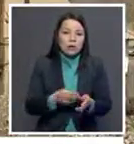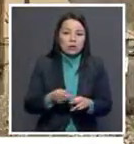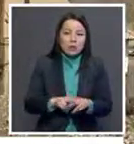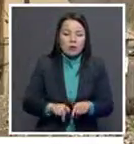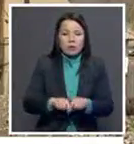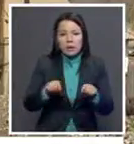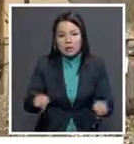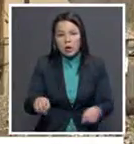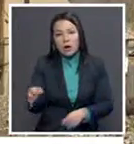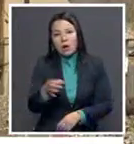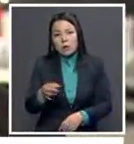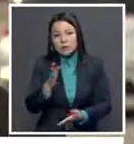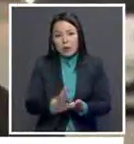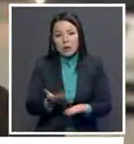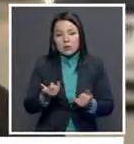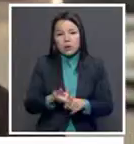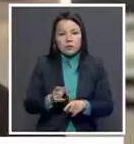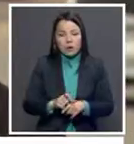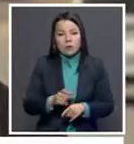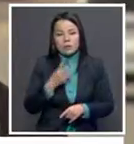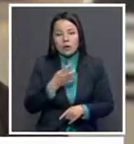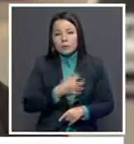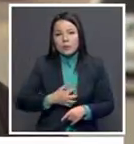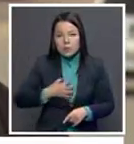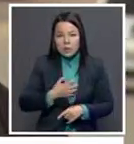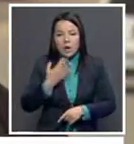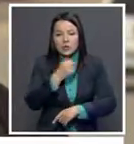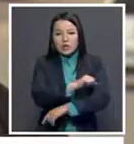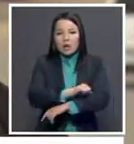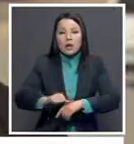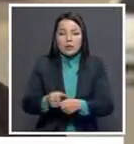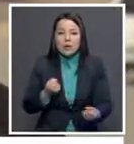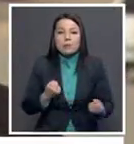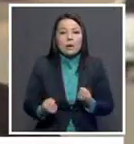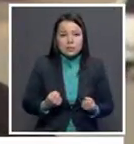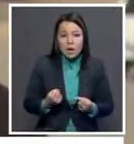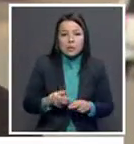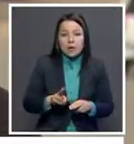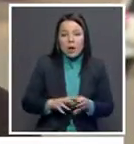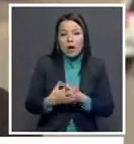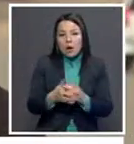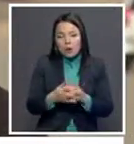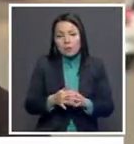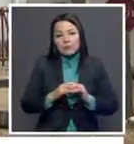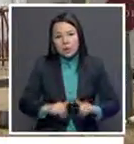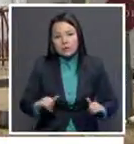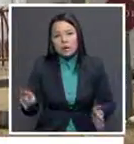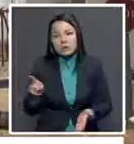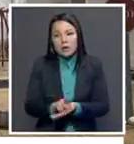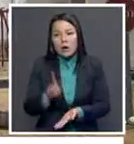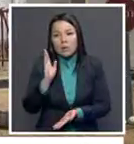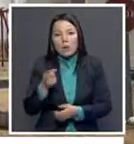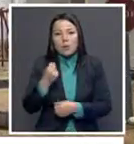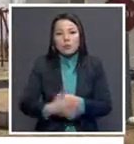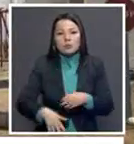келді. Мұның енді маңыздылығы шекарамыз бекіді біріншіден, екінші ауылымыз көркейетін болды.